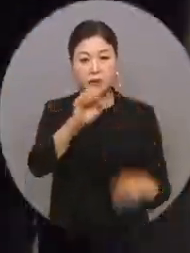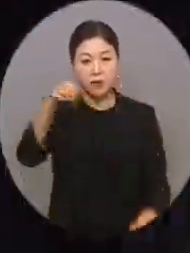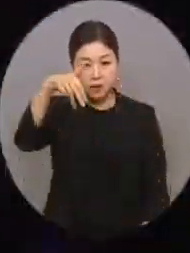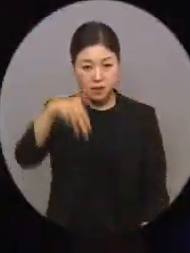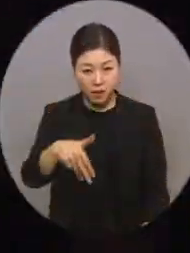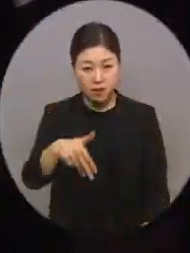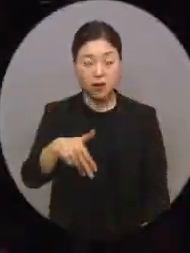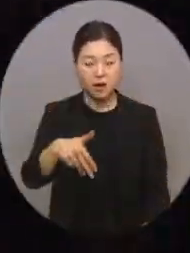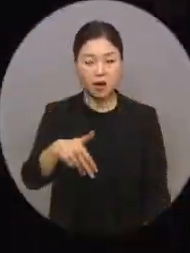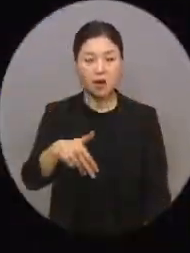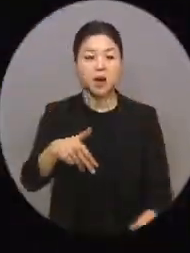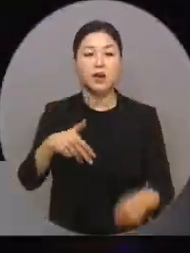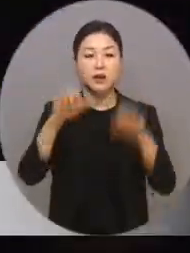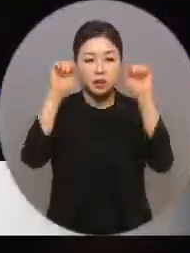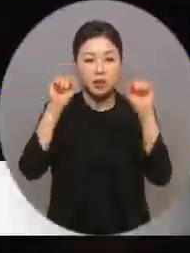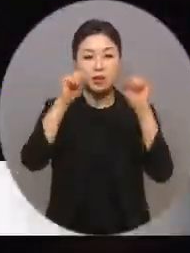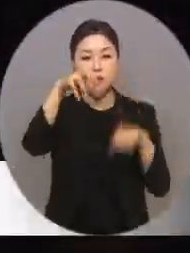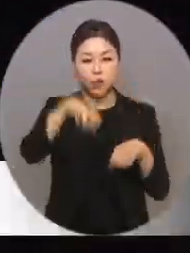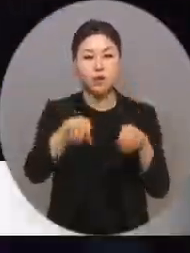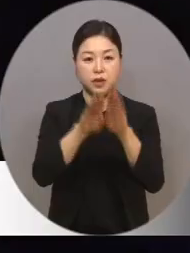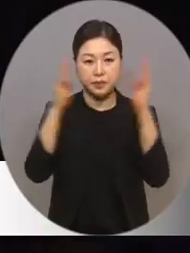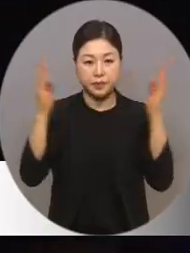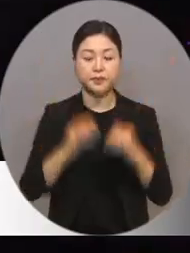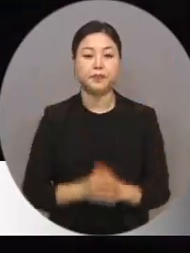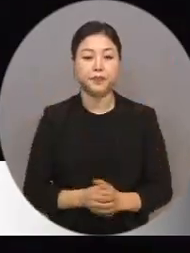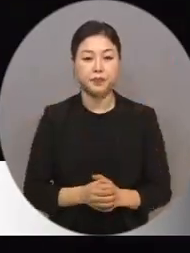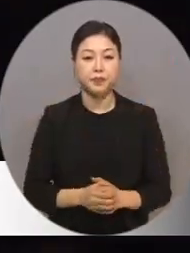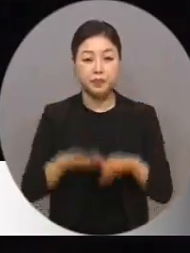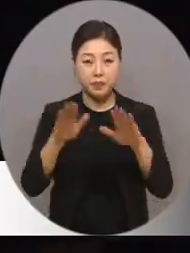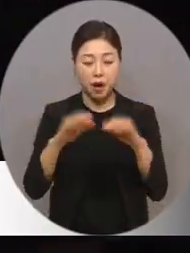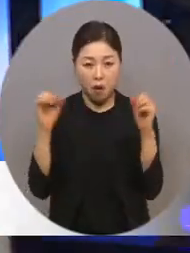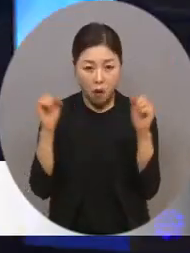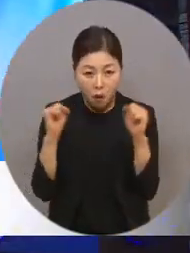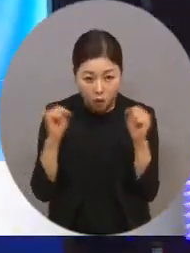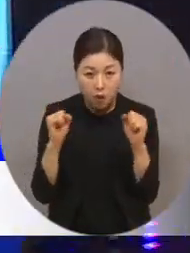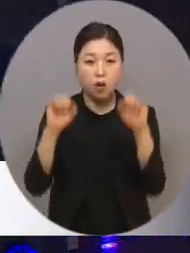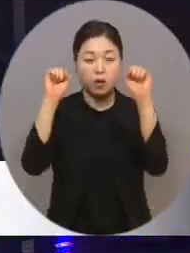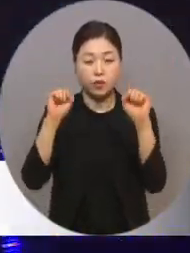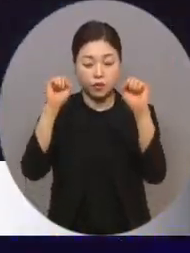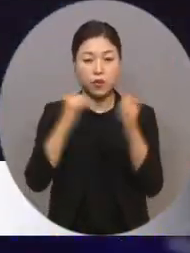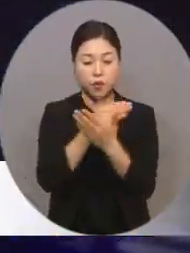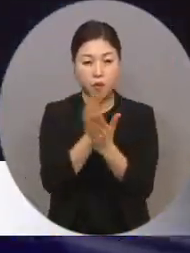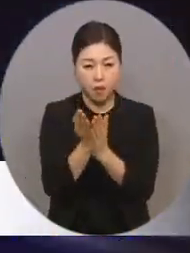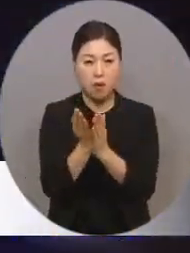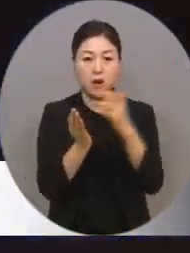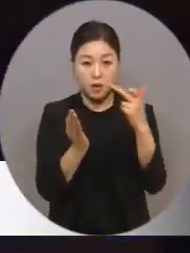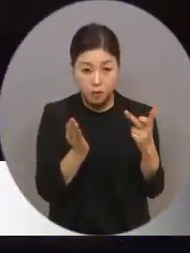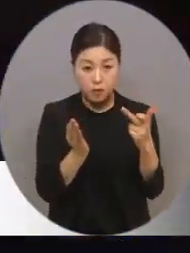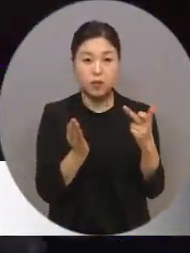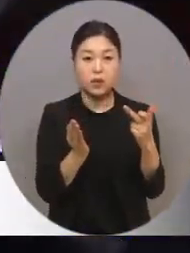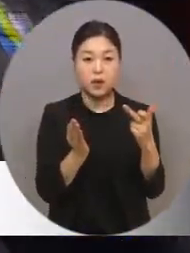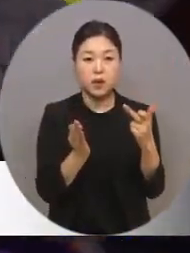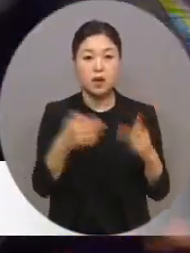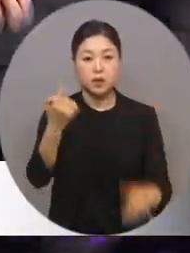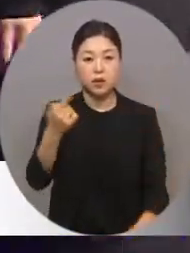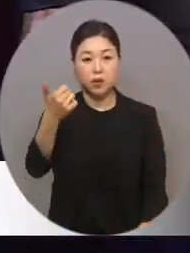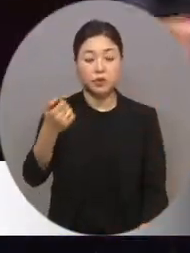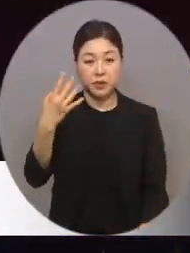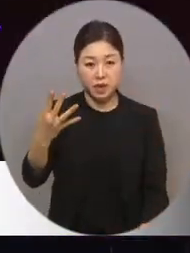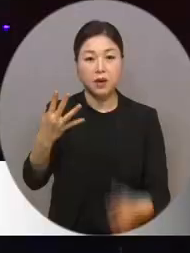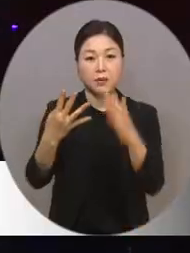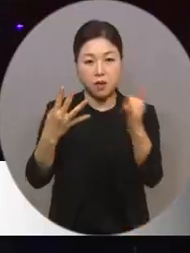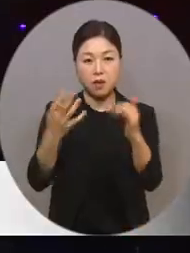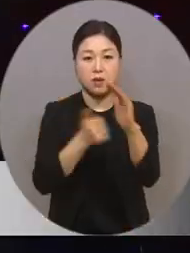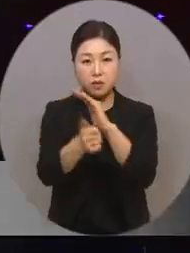시작을 알렸습니다. 이번 동계체전은 총 7개 종목과 1,054명의 선수와 관계자가 참가하는 등